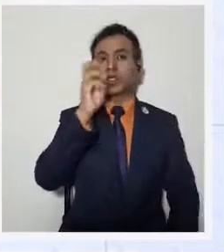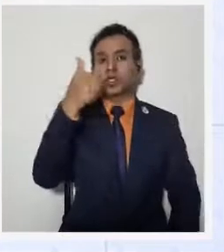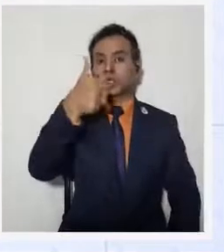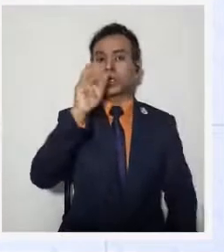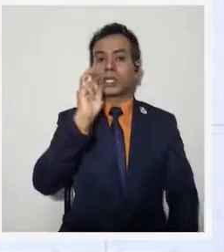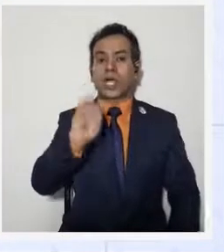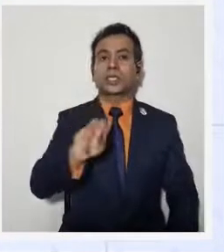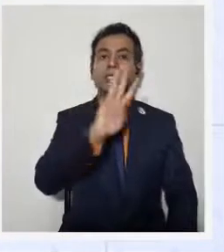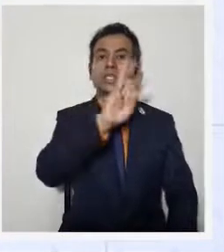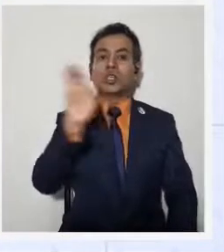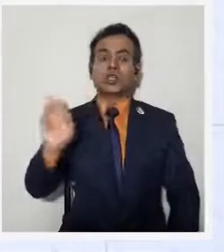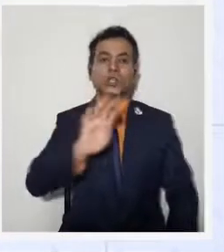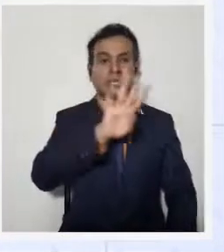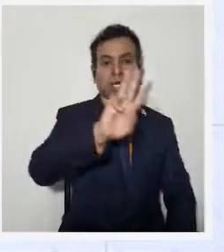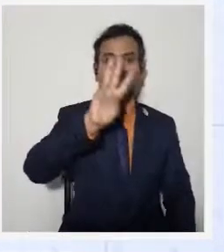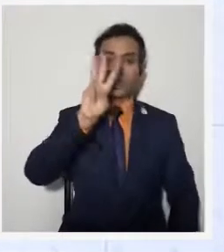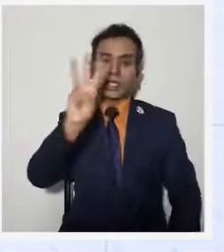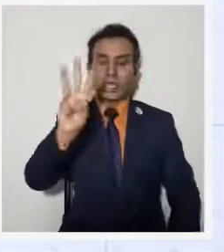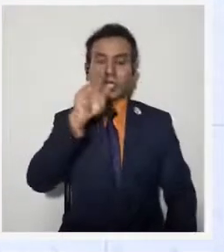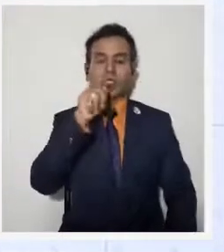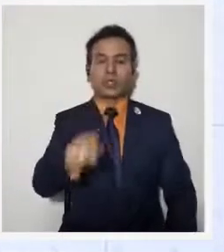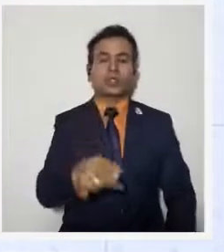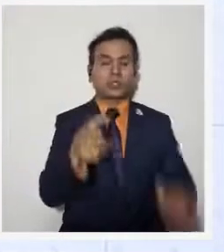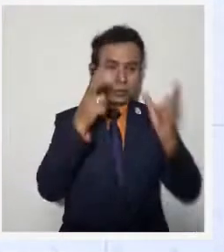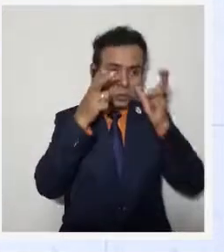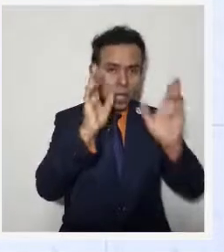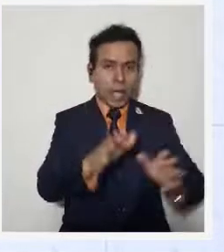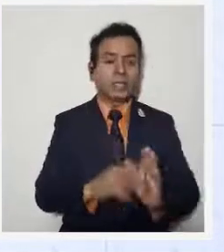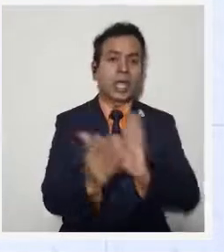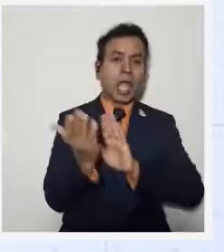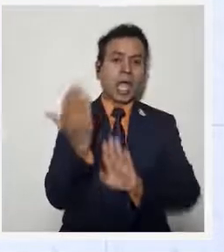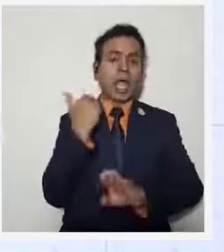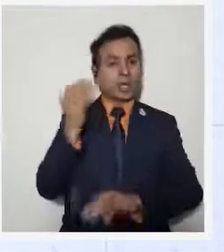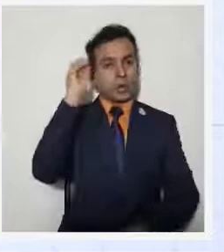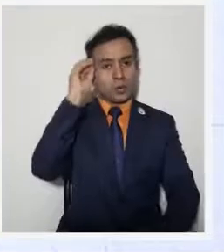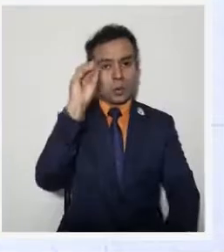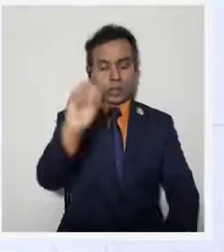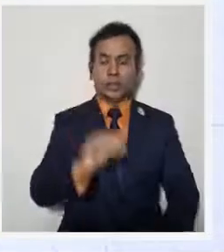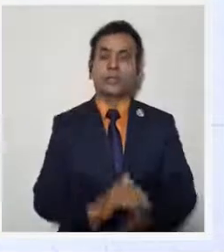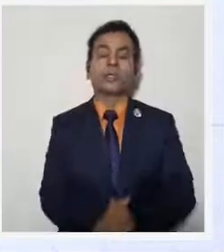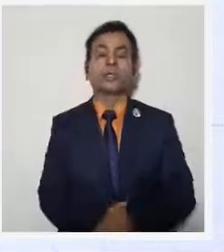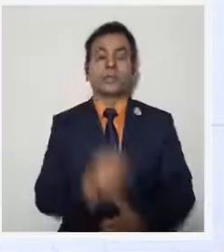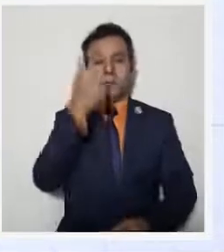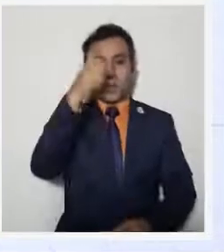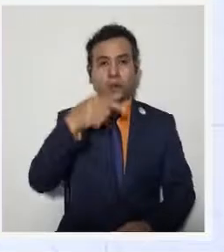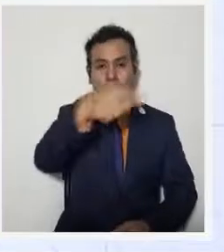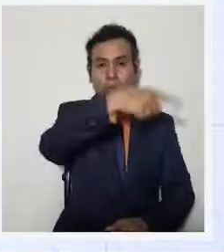1,76,640 জন। বর্তমানে কোয়ারেন্টাইনে আছেন 36,343 জন।